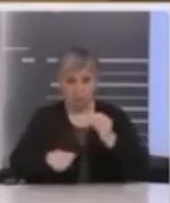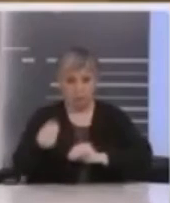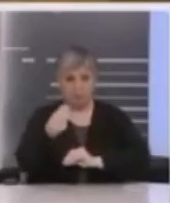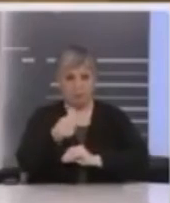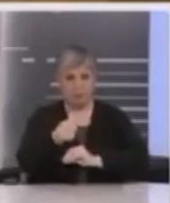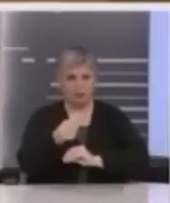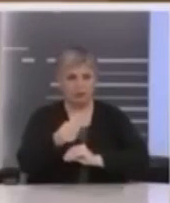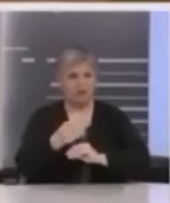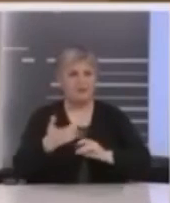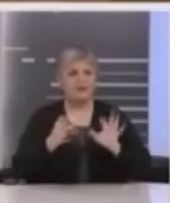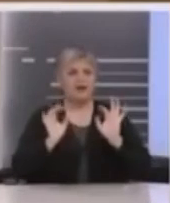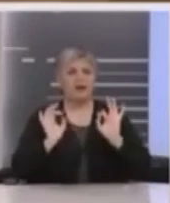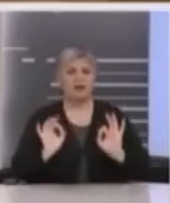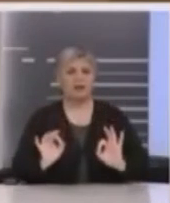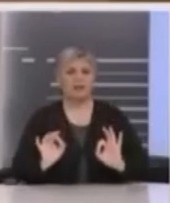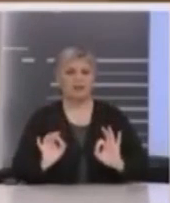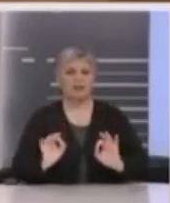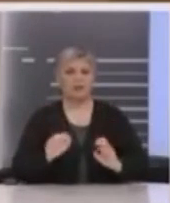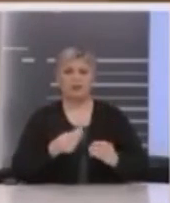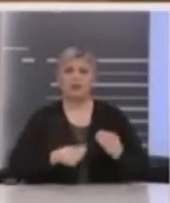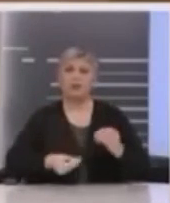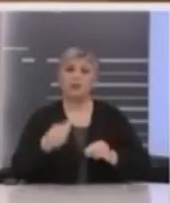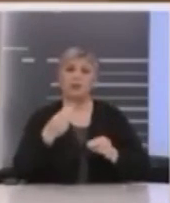οποίο είναι πολύ σημαντικότερο.